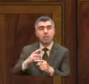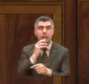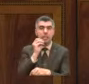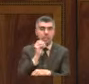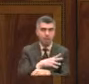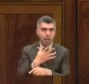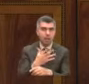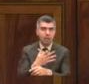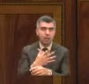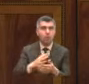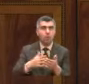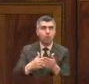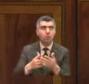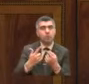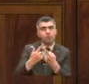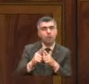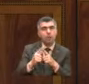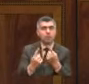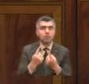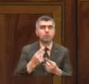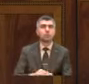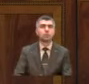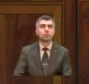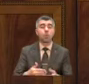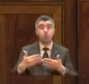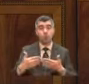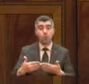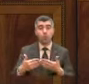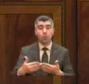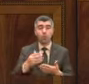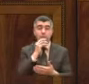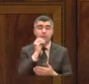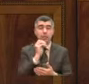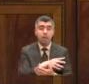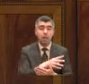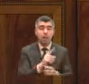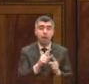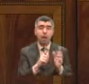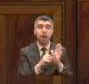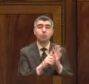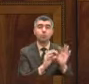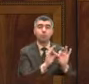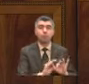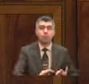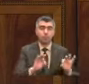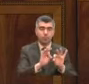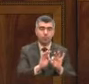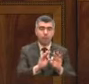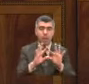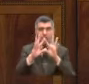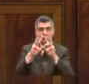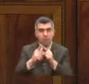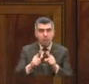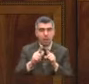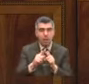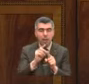معاها، بالمناسبه راه هادشي كنقوموا به في اطار شراكه. اليوم التهديد هي المطارح العشوائيه، فدرنا لا كارتوغرافي، احصينا جميع المطارح العشوائيه